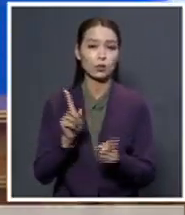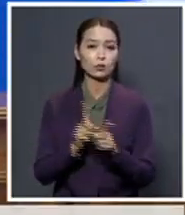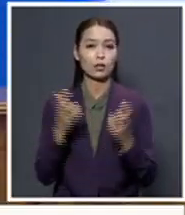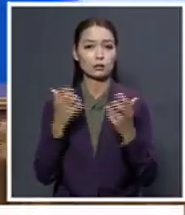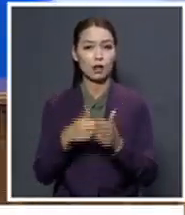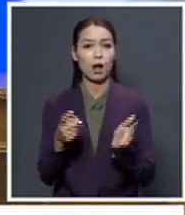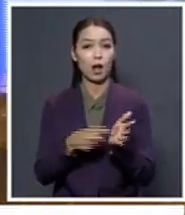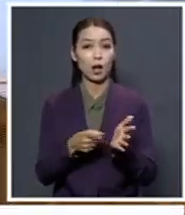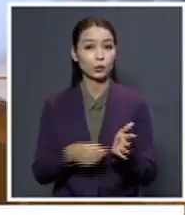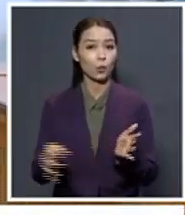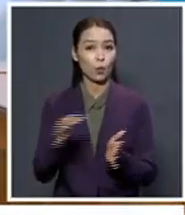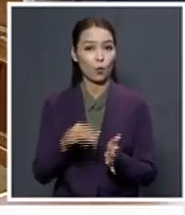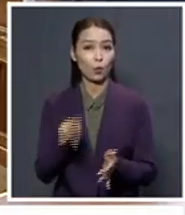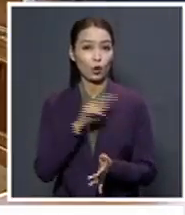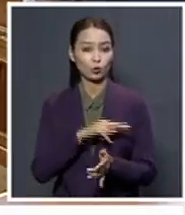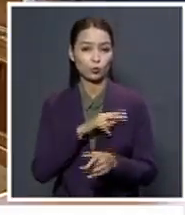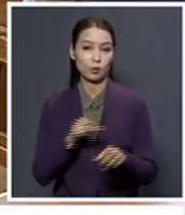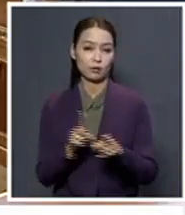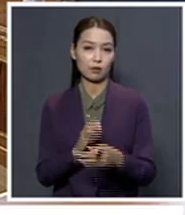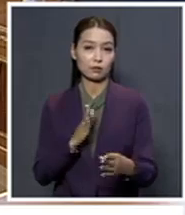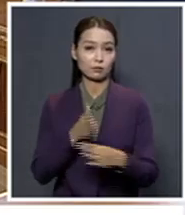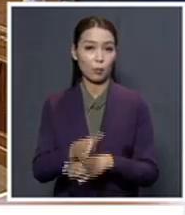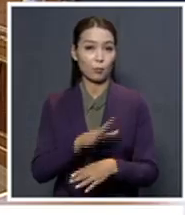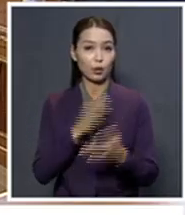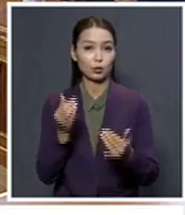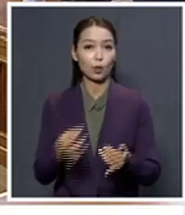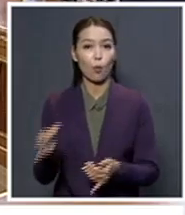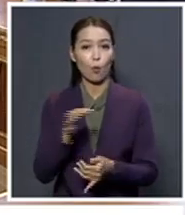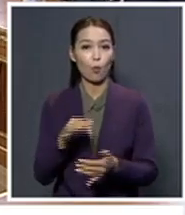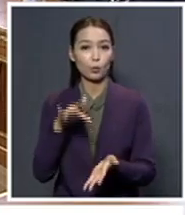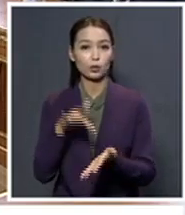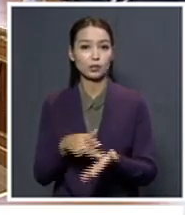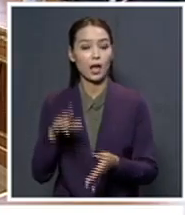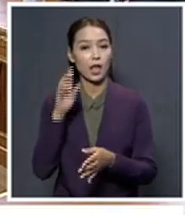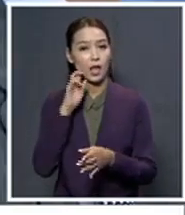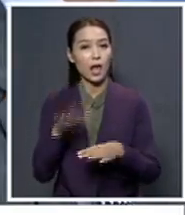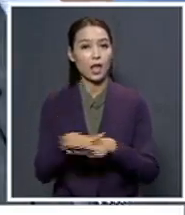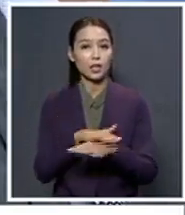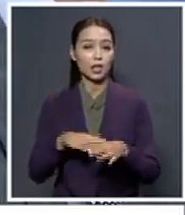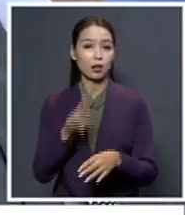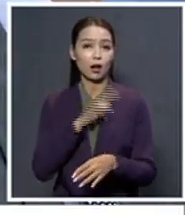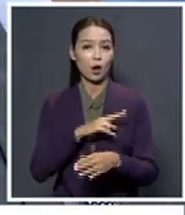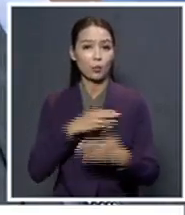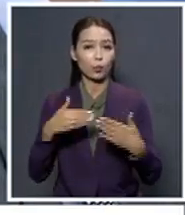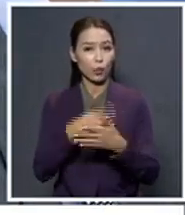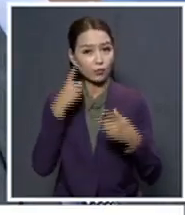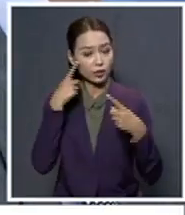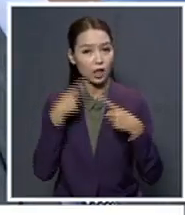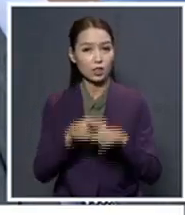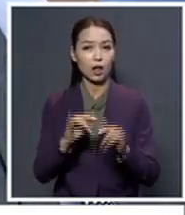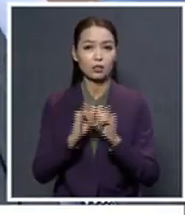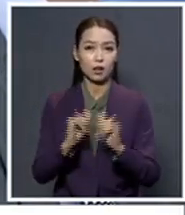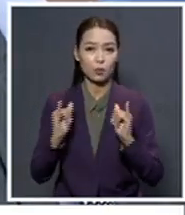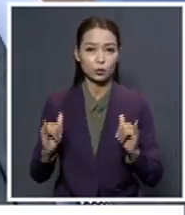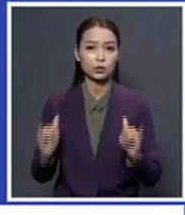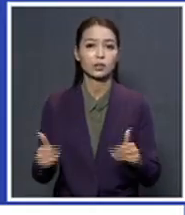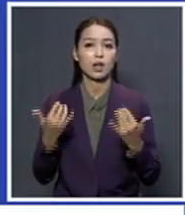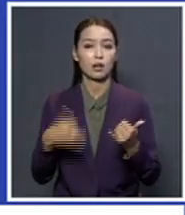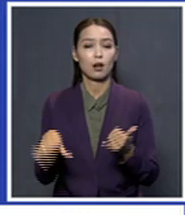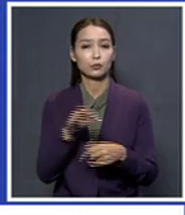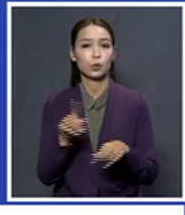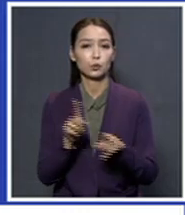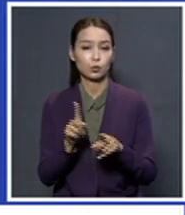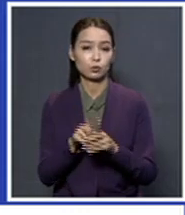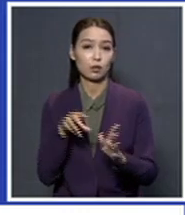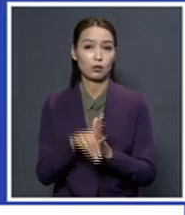саналатын Қарағанды облысына жұмыс сапармен барды. Облыс орталығында елдің индустриалды инновациялық даму жөнінде кеңес өткізді. Үкіметтің